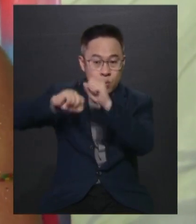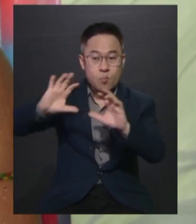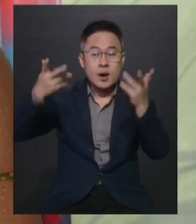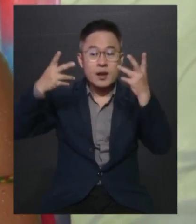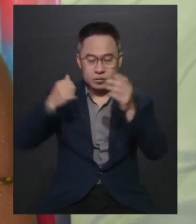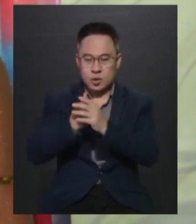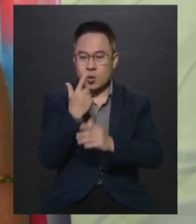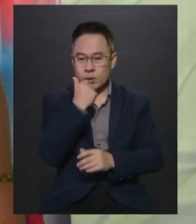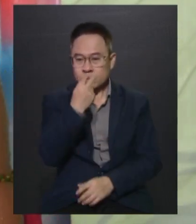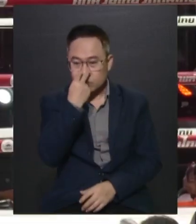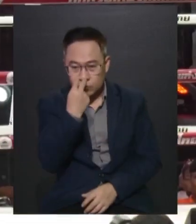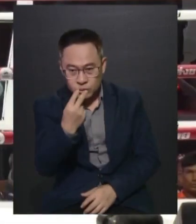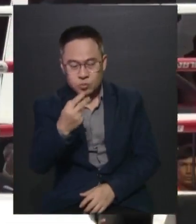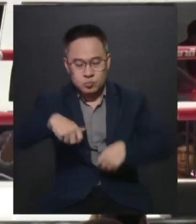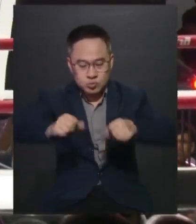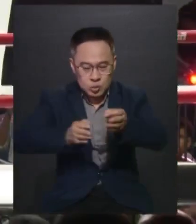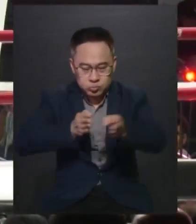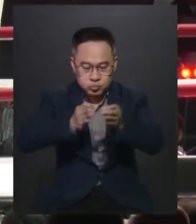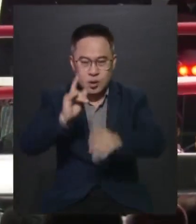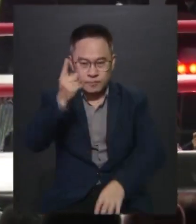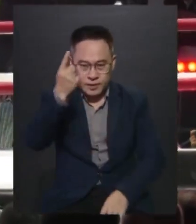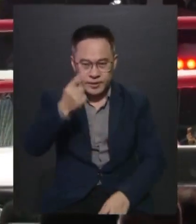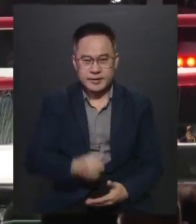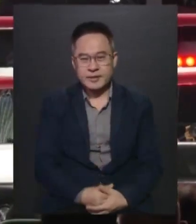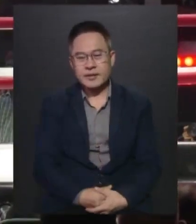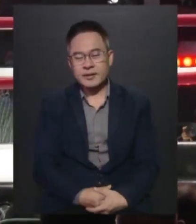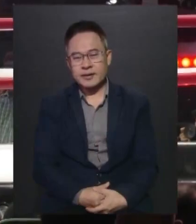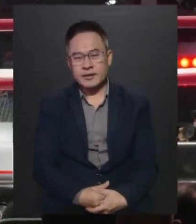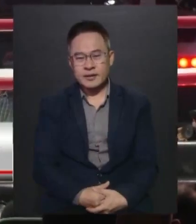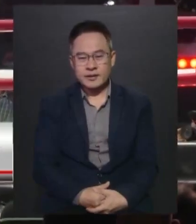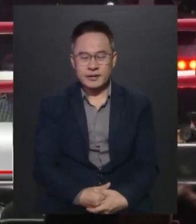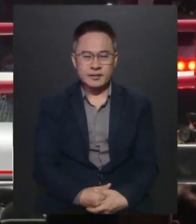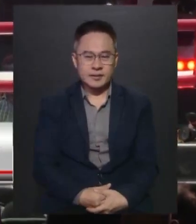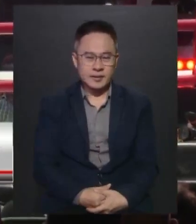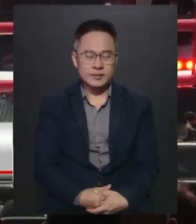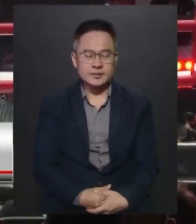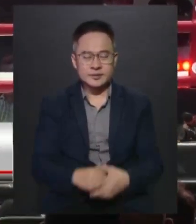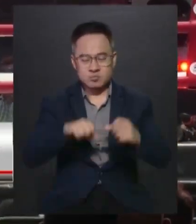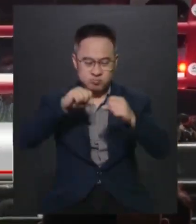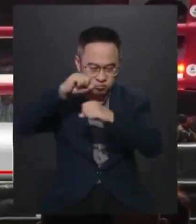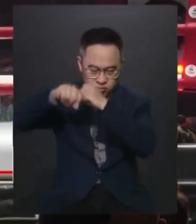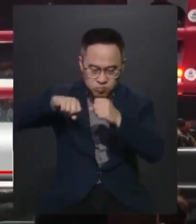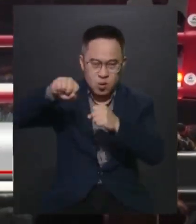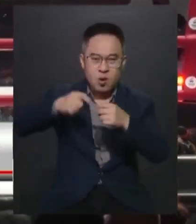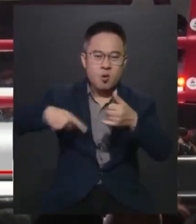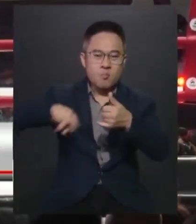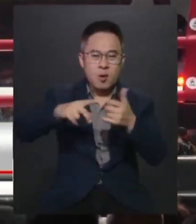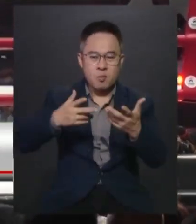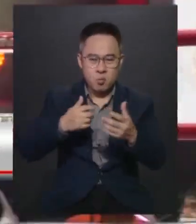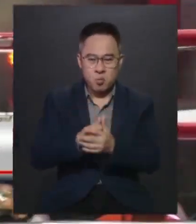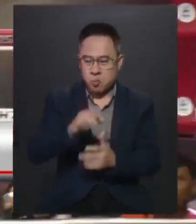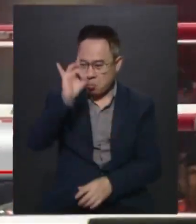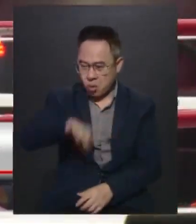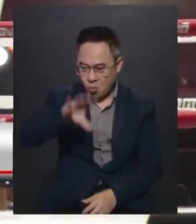ถครับ แม่ฟังบทสัมภาษณ์แล้วตะเภาแก้วนี่เสียงดูนิ่มๆนะแต่ดูจากไฮไลท์แล้วเนี่ย